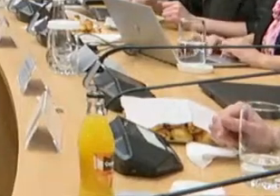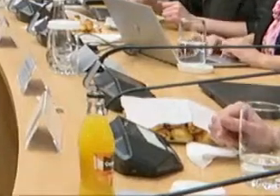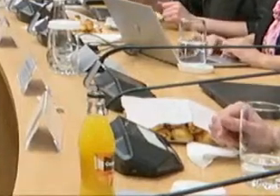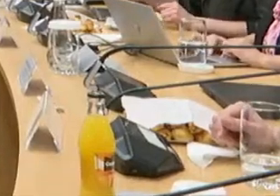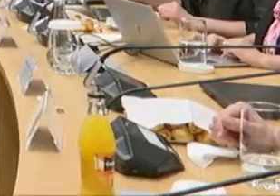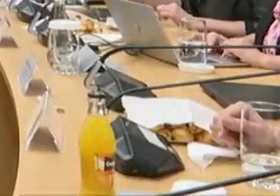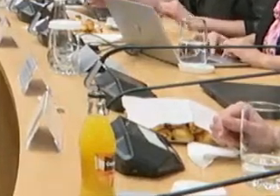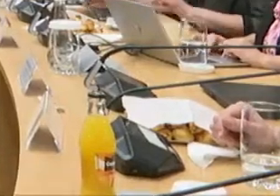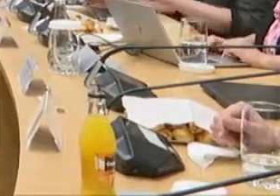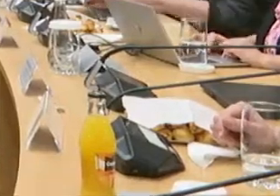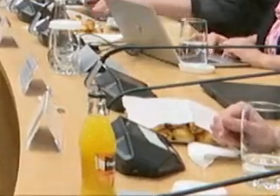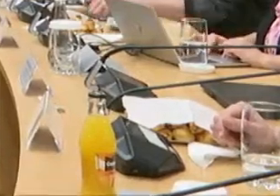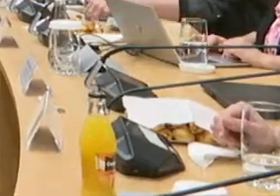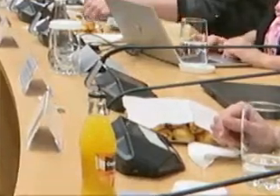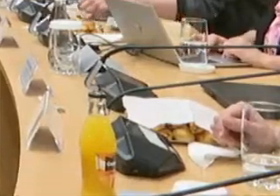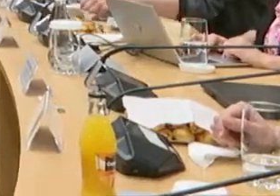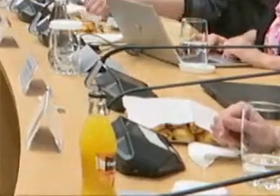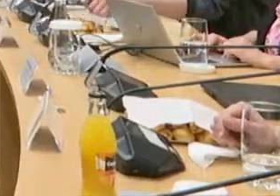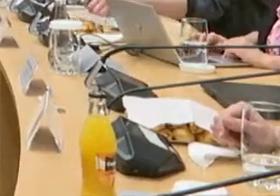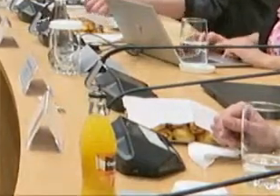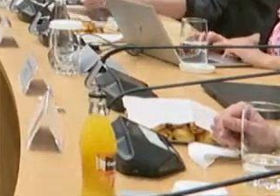prezent Maior